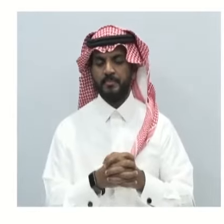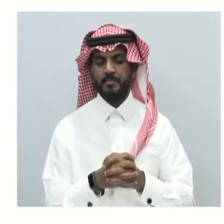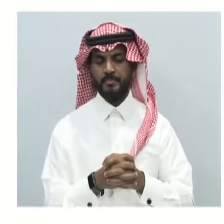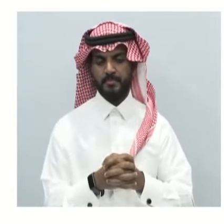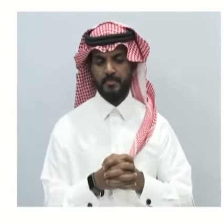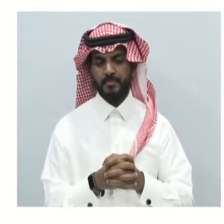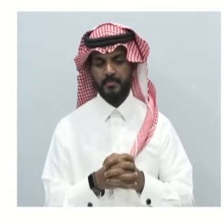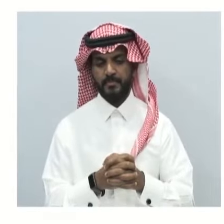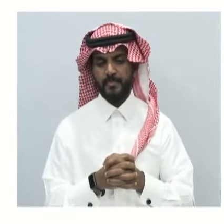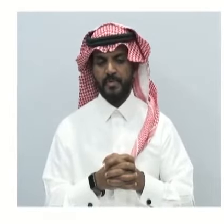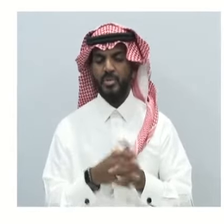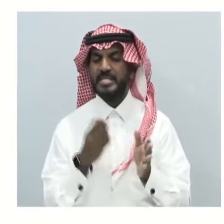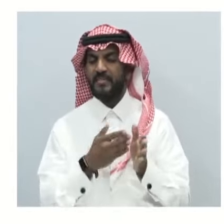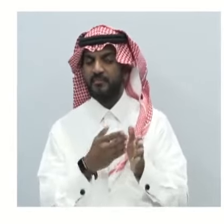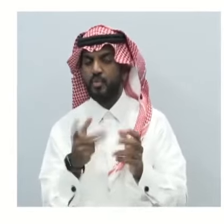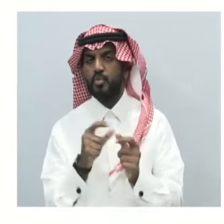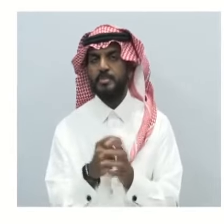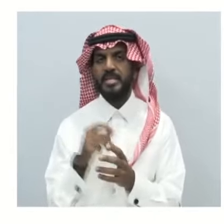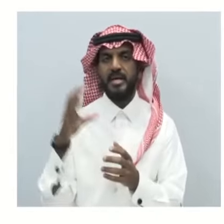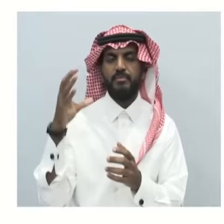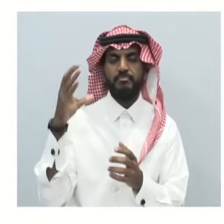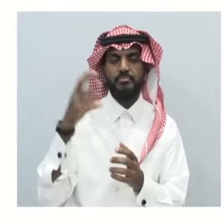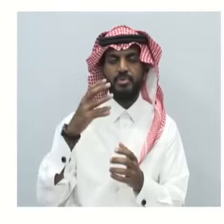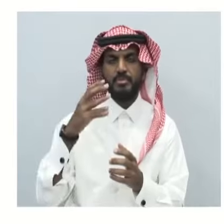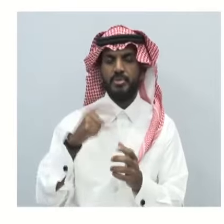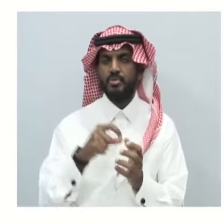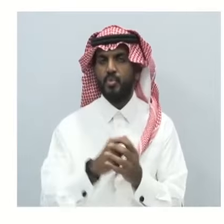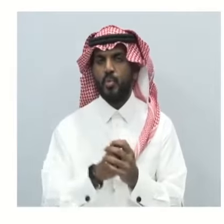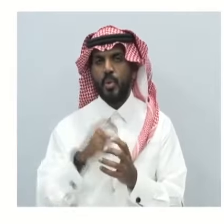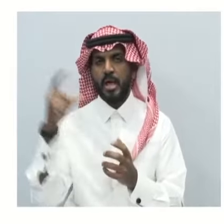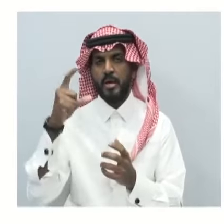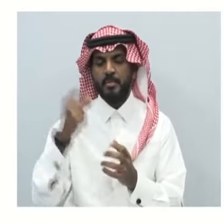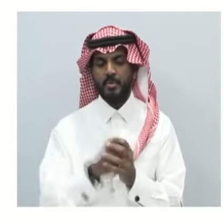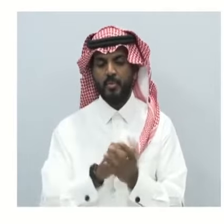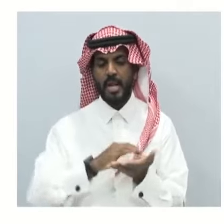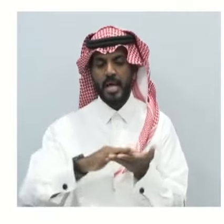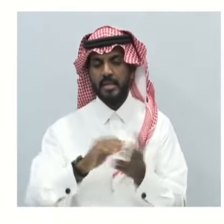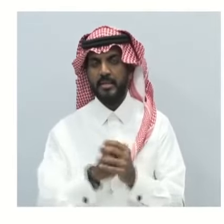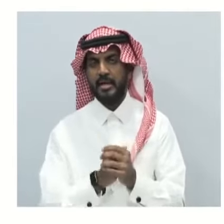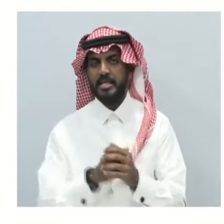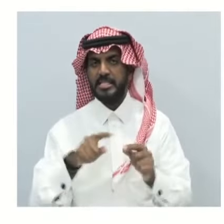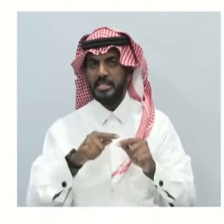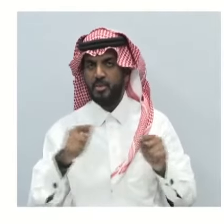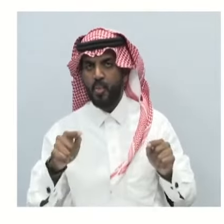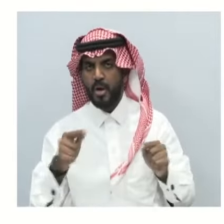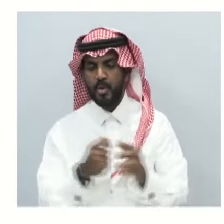وعندما يصطف كل من الشمس والقمر والارض على هذا المستوى الواحد كما تشاهد امامك عبر